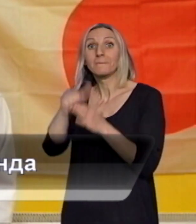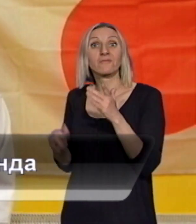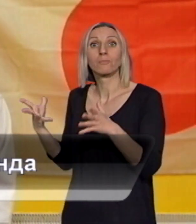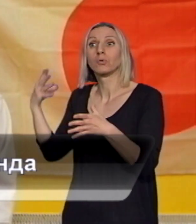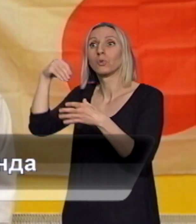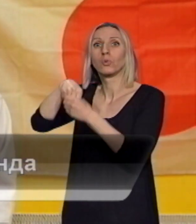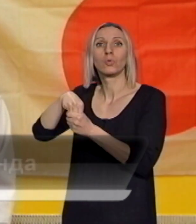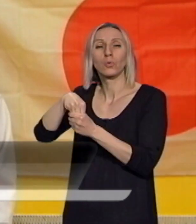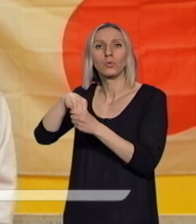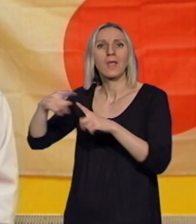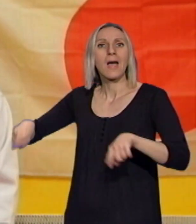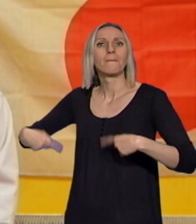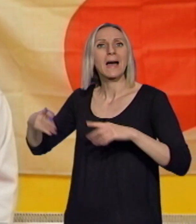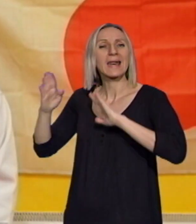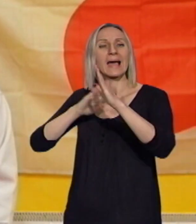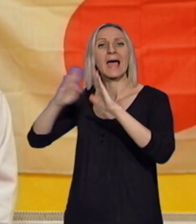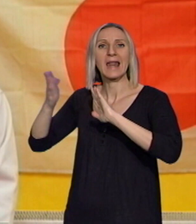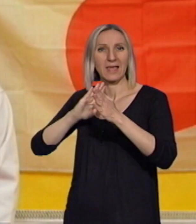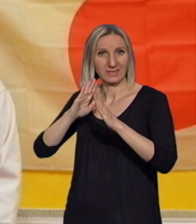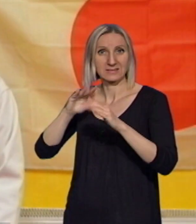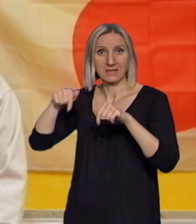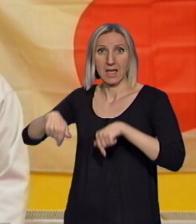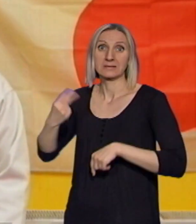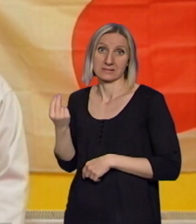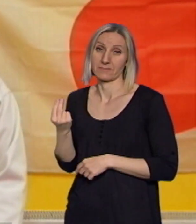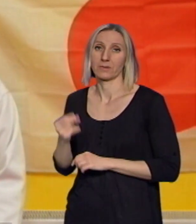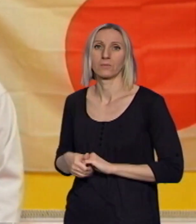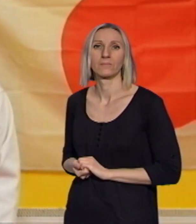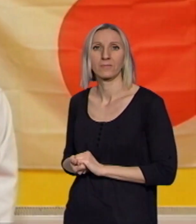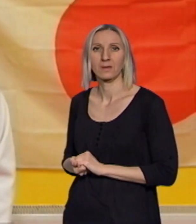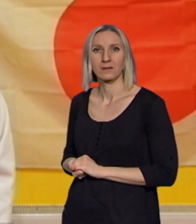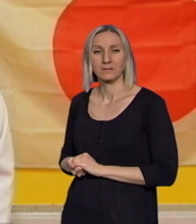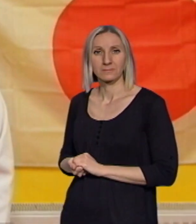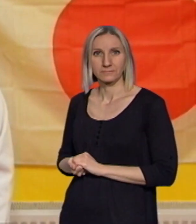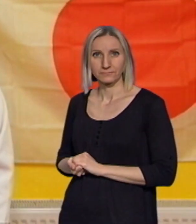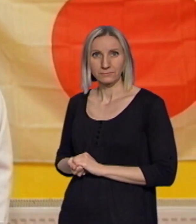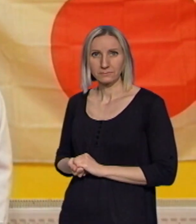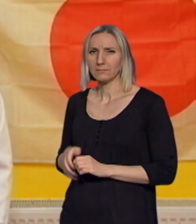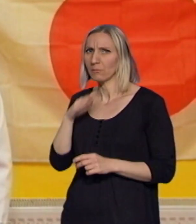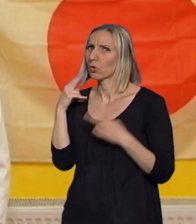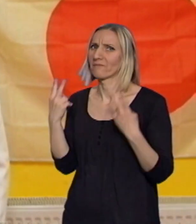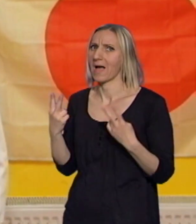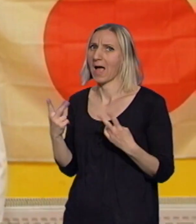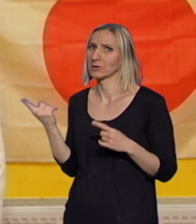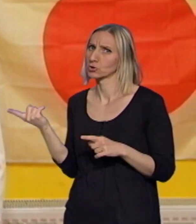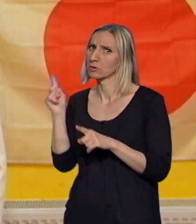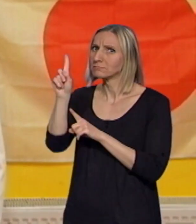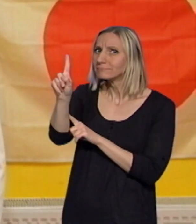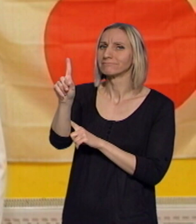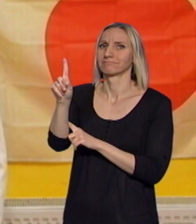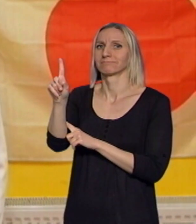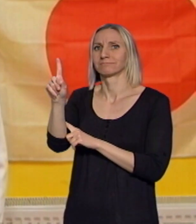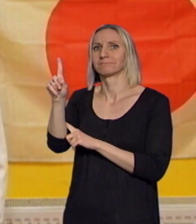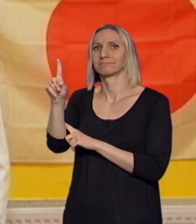konkurenciju para karatista za Srbiju. Važno je da se tamo pojavi, da to bude njoj